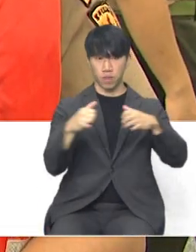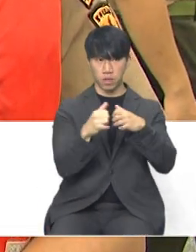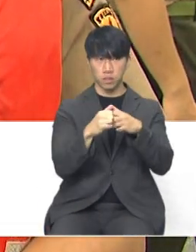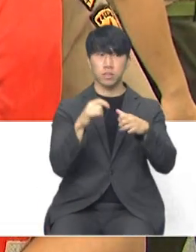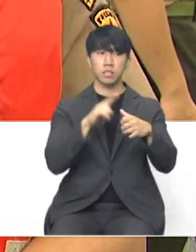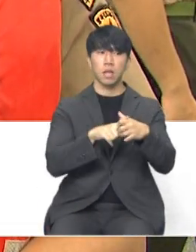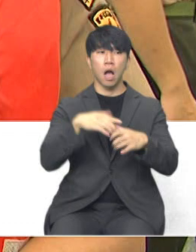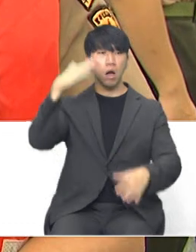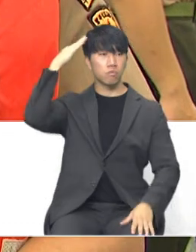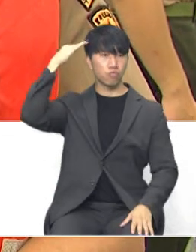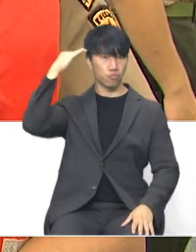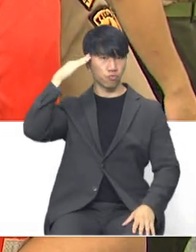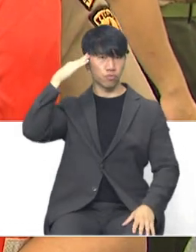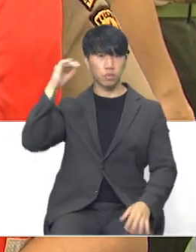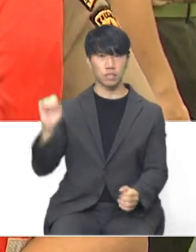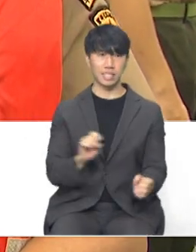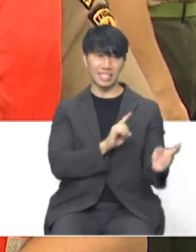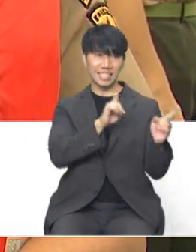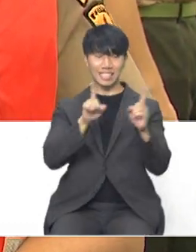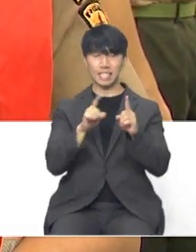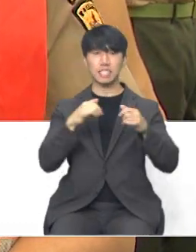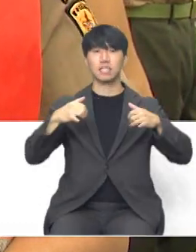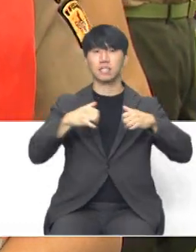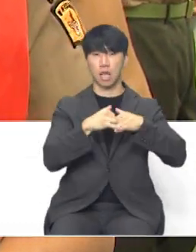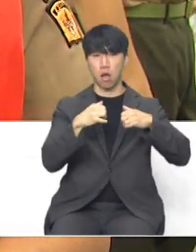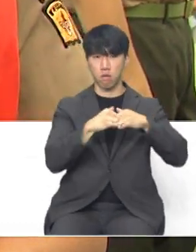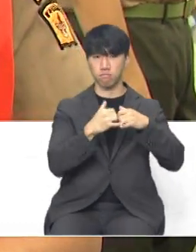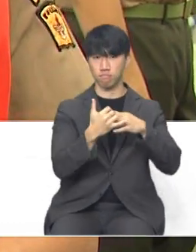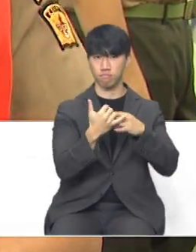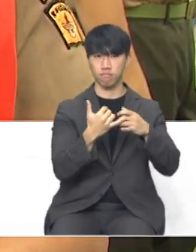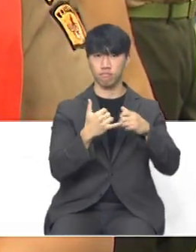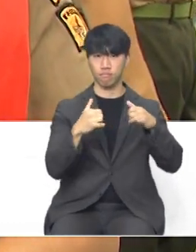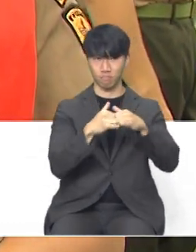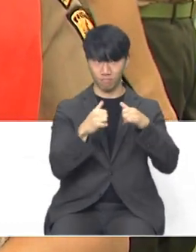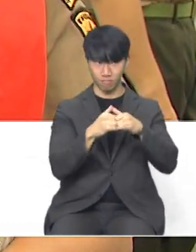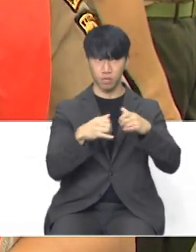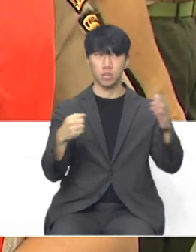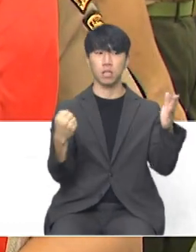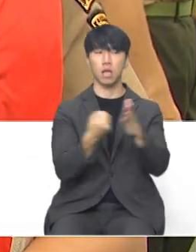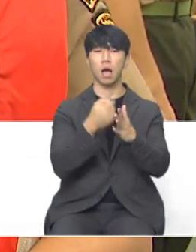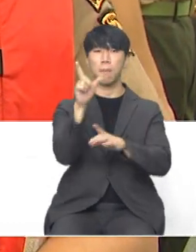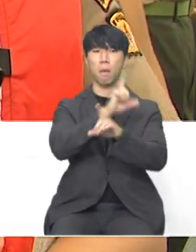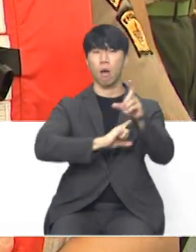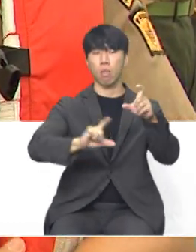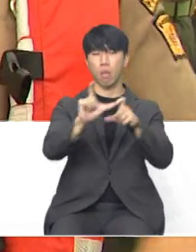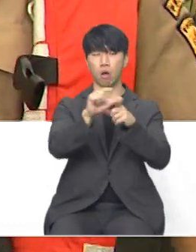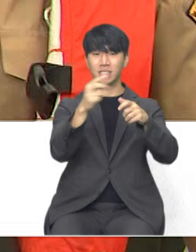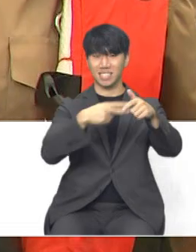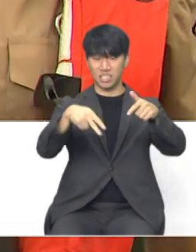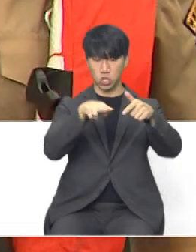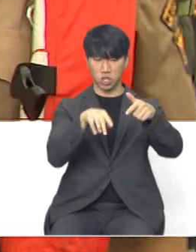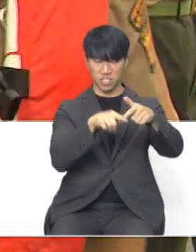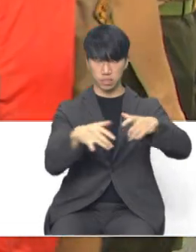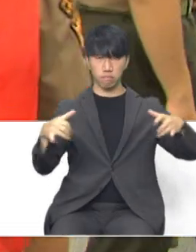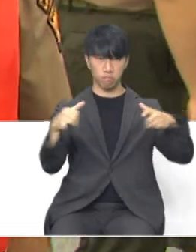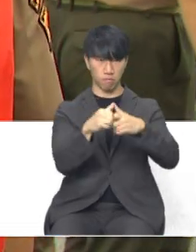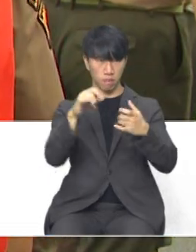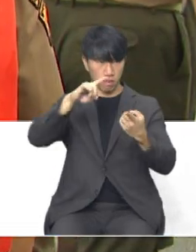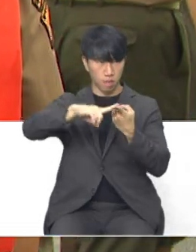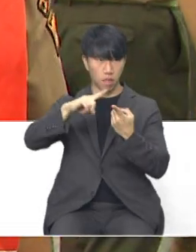보면은 되살린 작전이라고 볼 수 있다 보니까 더욱더 한 번 더 인천 상륙작전에 대해서 생각하게